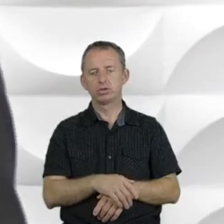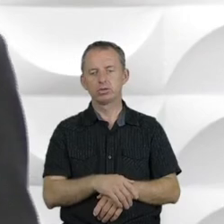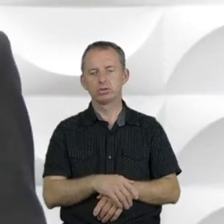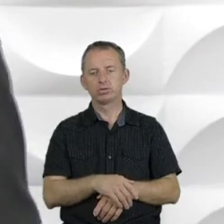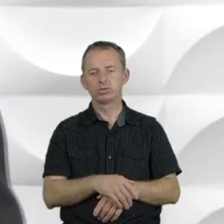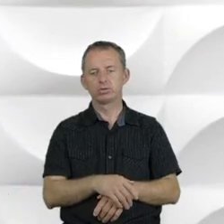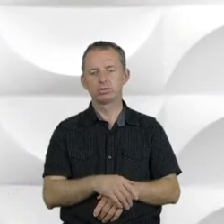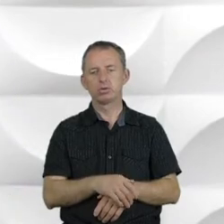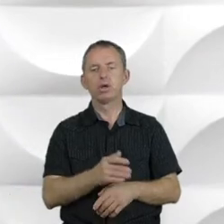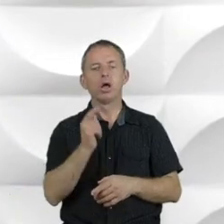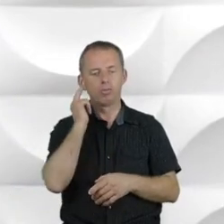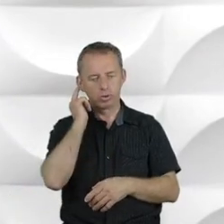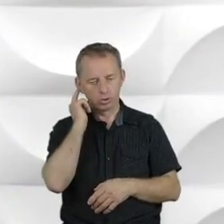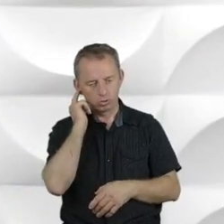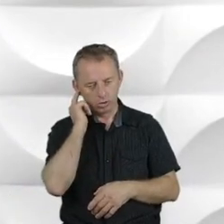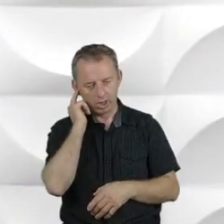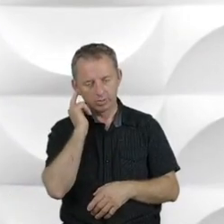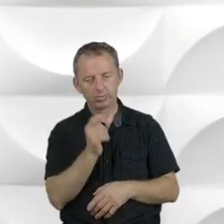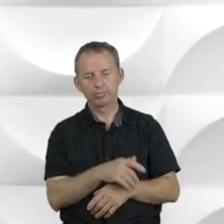No posłuchajmy.